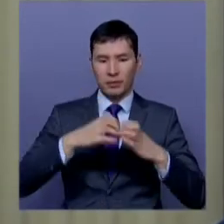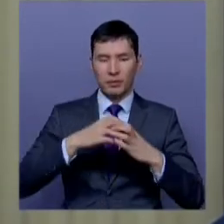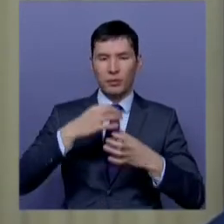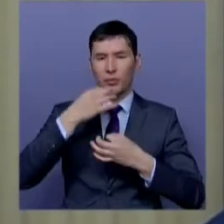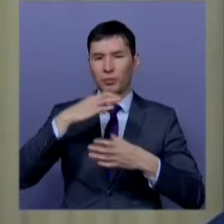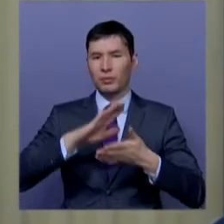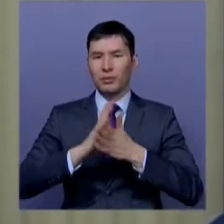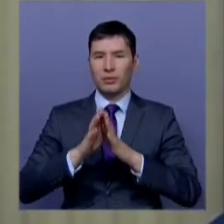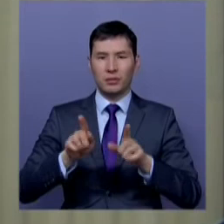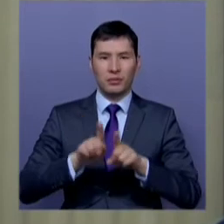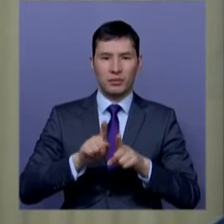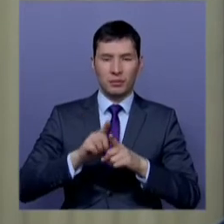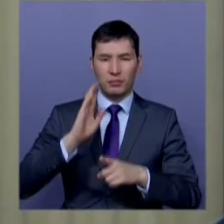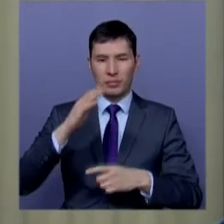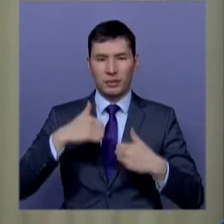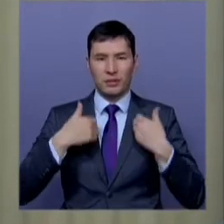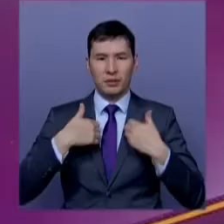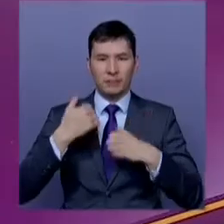болмасын, спорттық бабында болу керек.